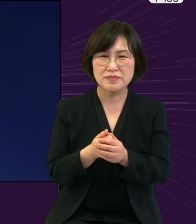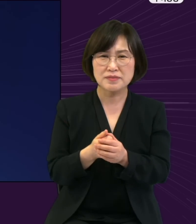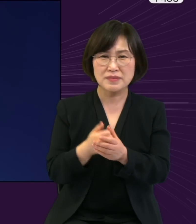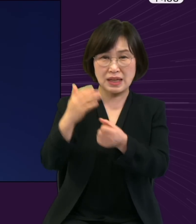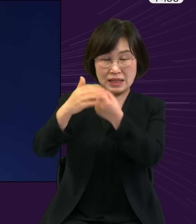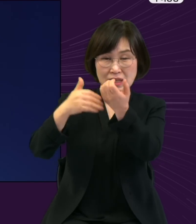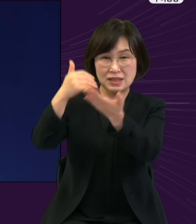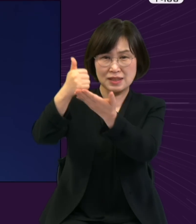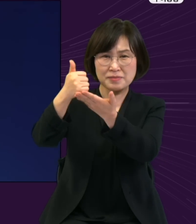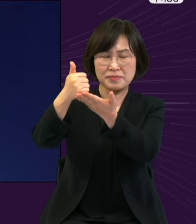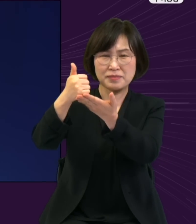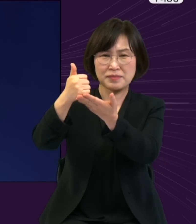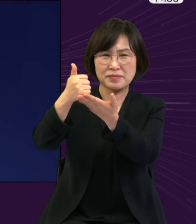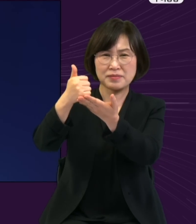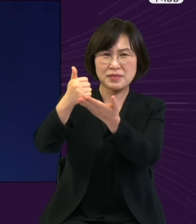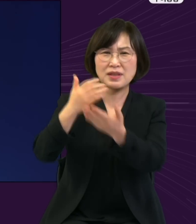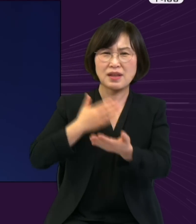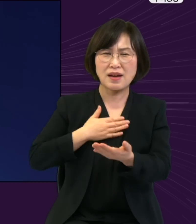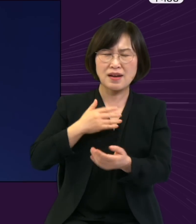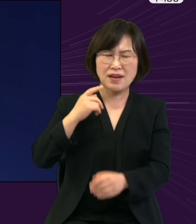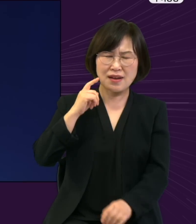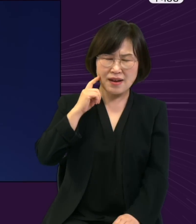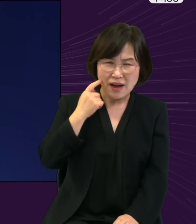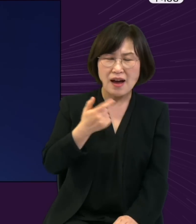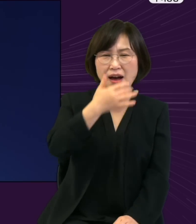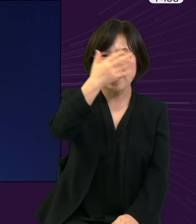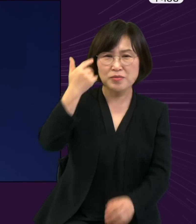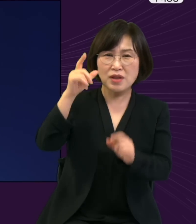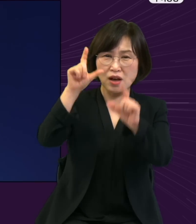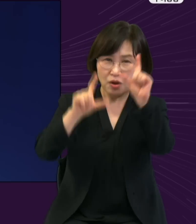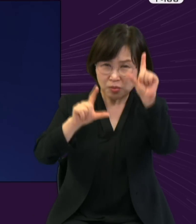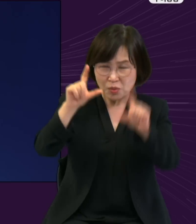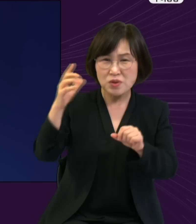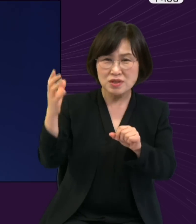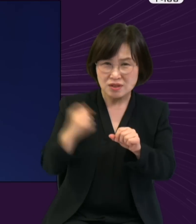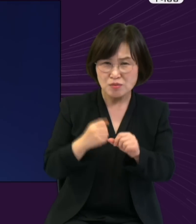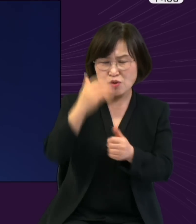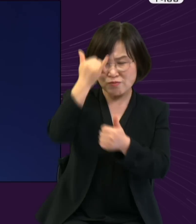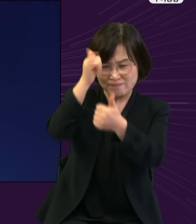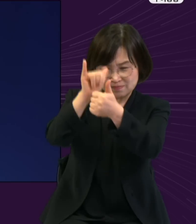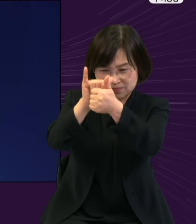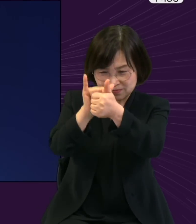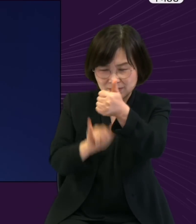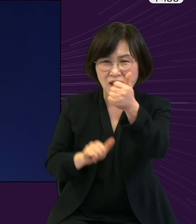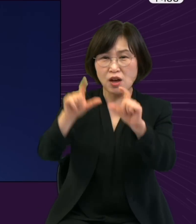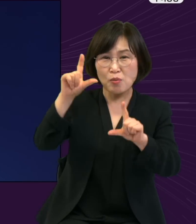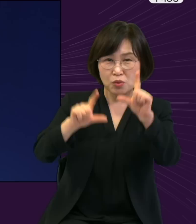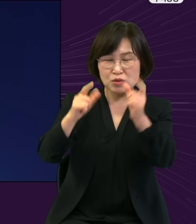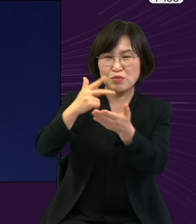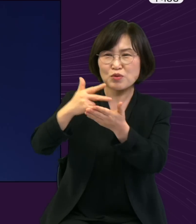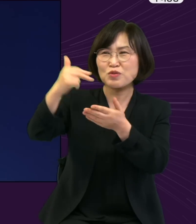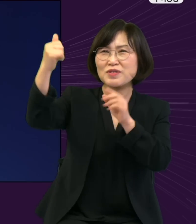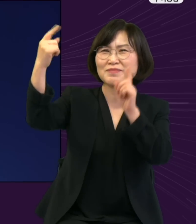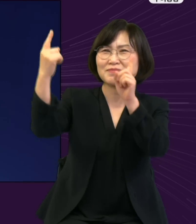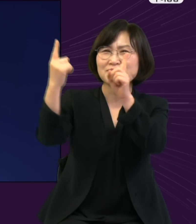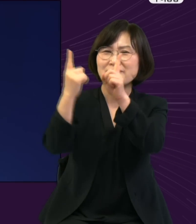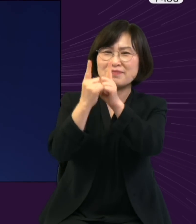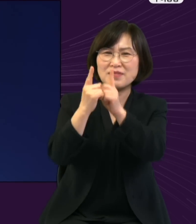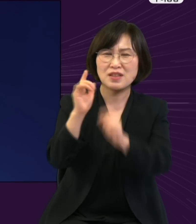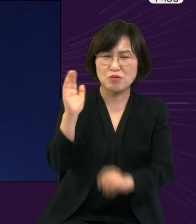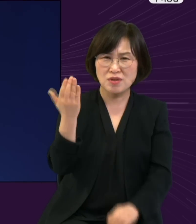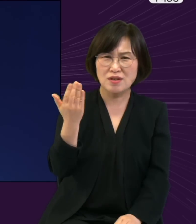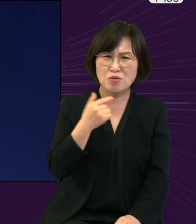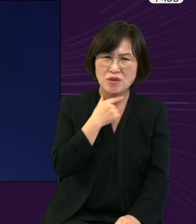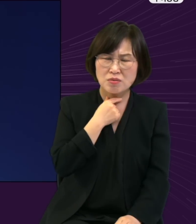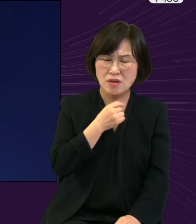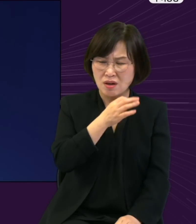하나님 보시기에 가장 아름다운 때에 가장 아름다운 모습으로, 충성된 모습으로 주님 앞에 서기를 원합니다. 부끄러운 모습으로